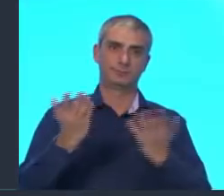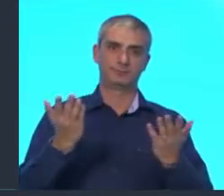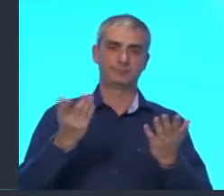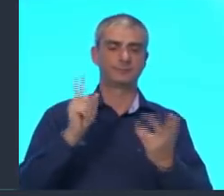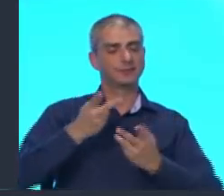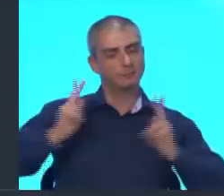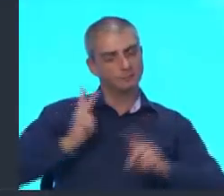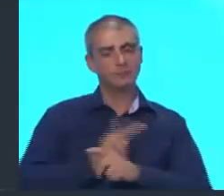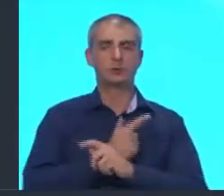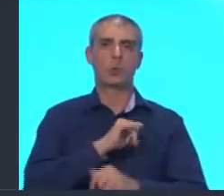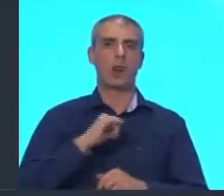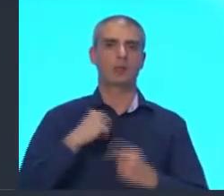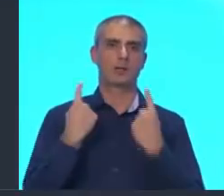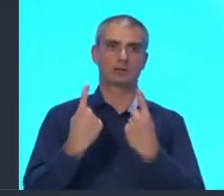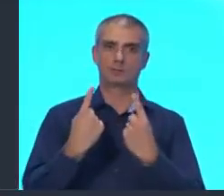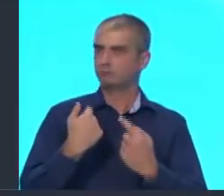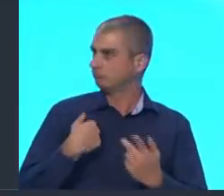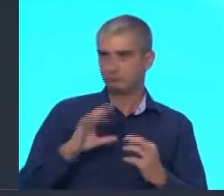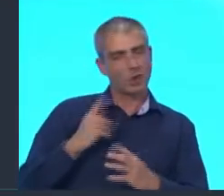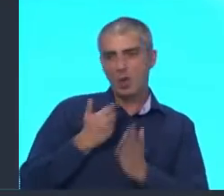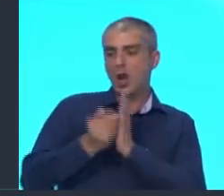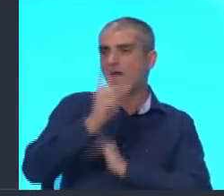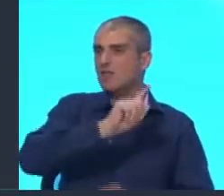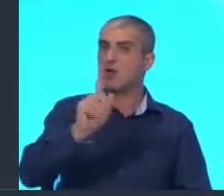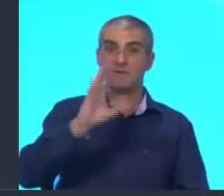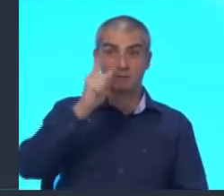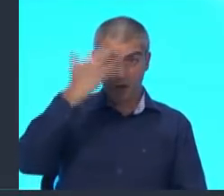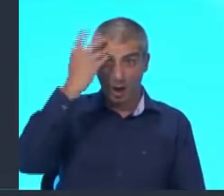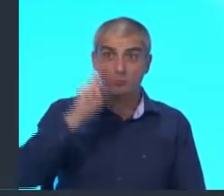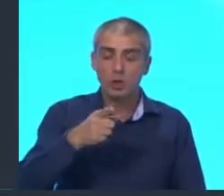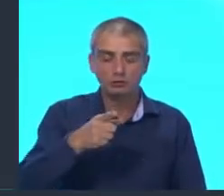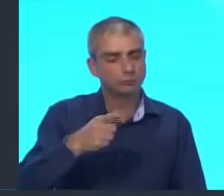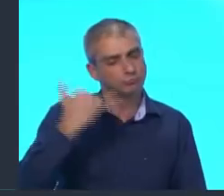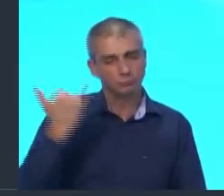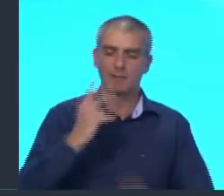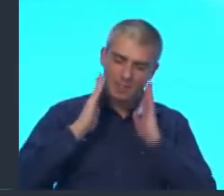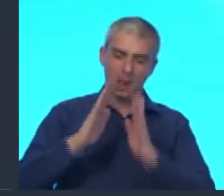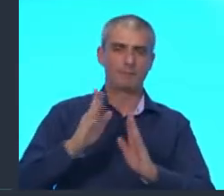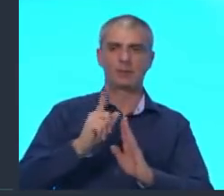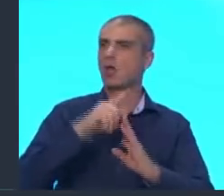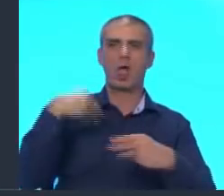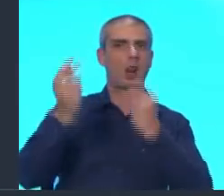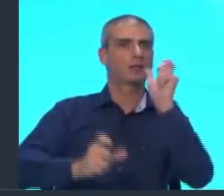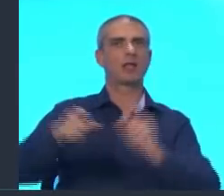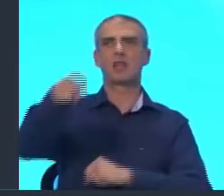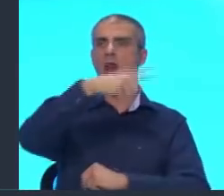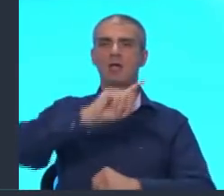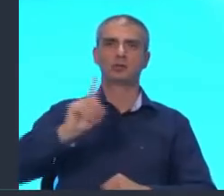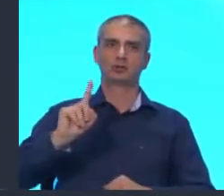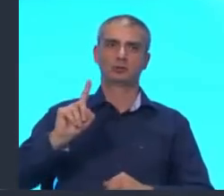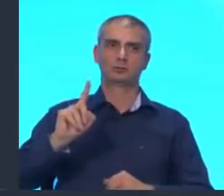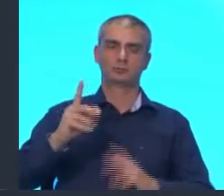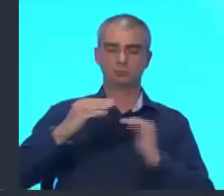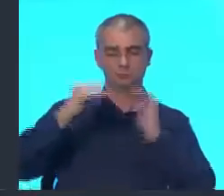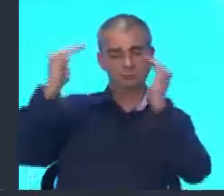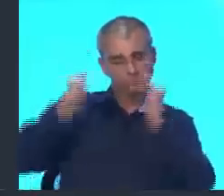ובמסוגלות העצמית שלהם. אף פעם לא לוותר, ואם יש לך חלום, תמיד תאמין בו, אל תיתן לאנשים כאילו... זה הוריד אותך